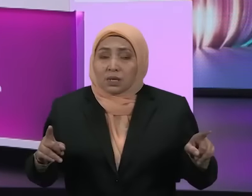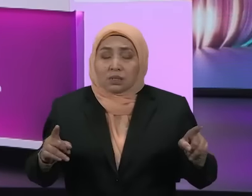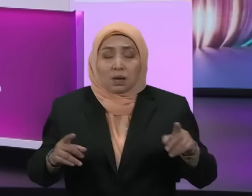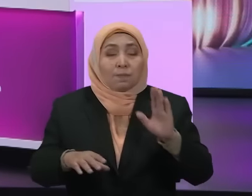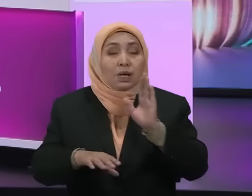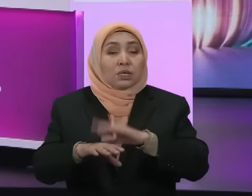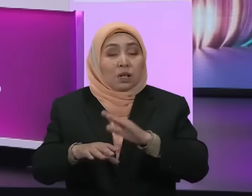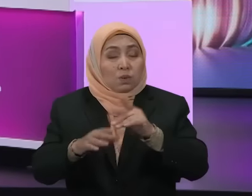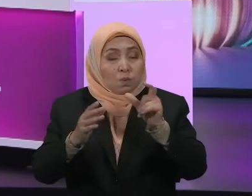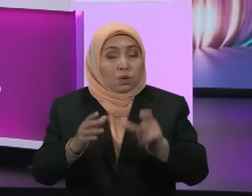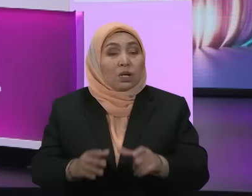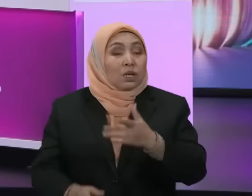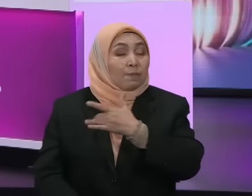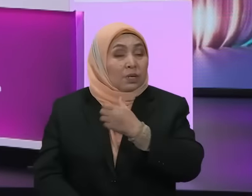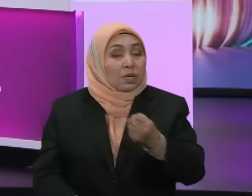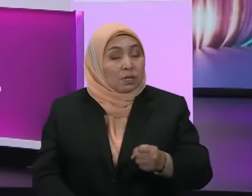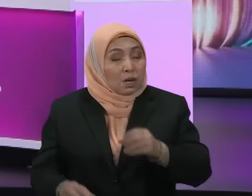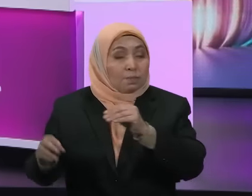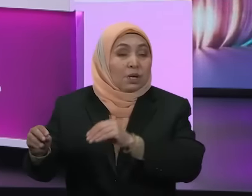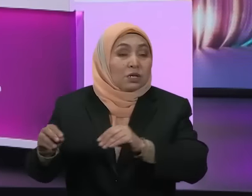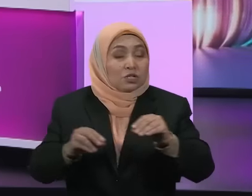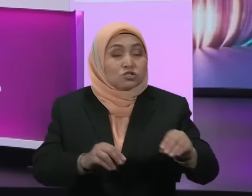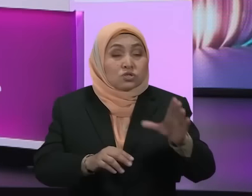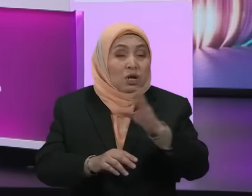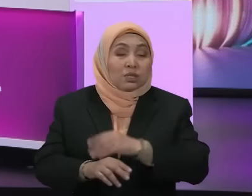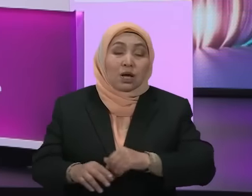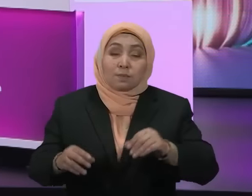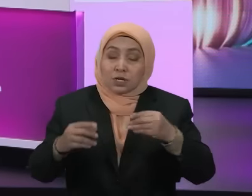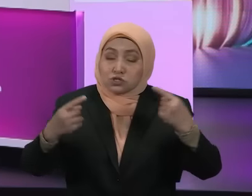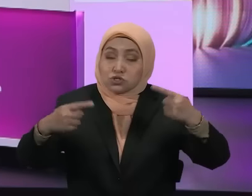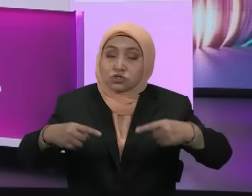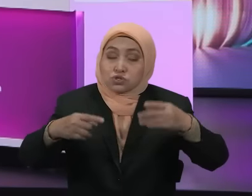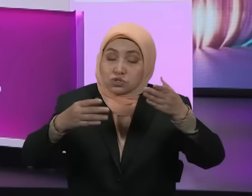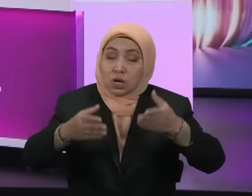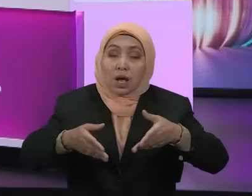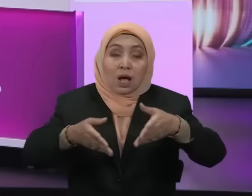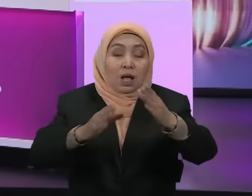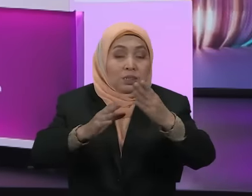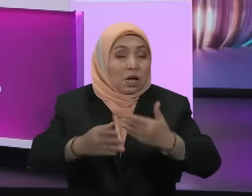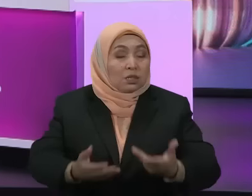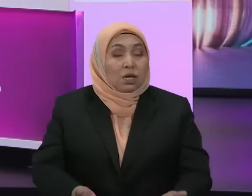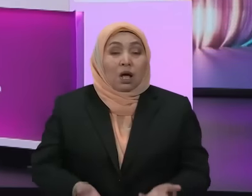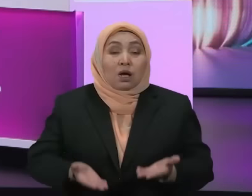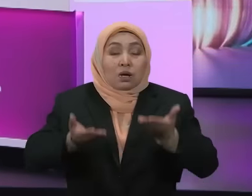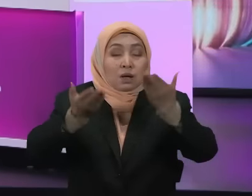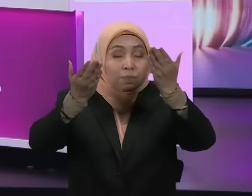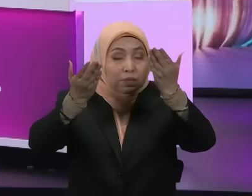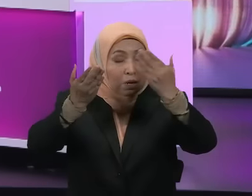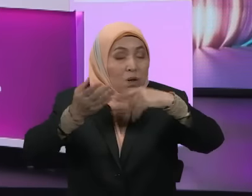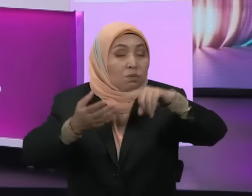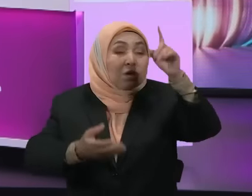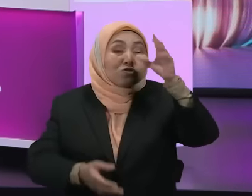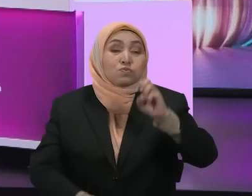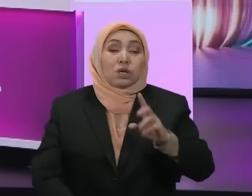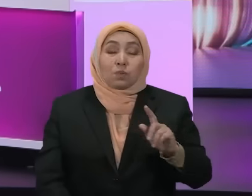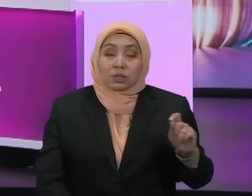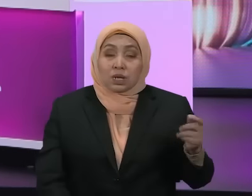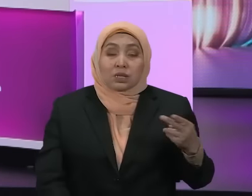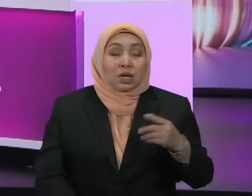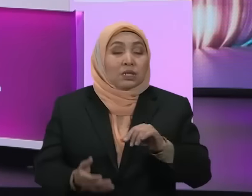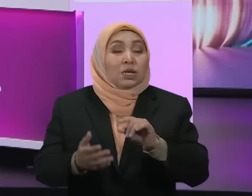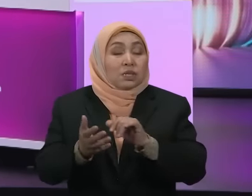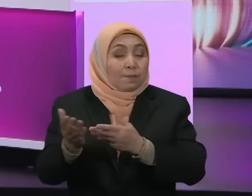digelar sebagai orang yang beriman, berhijrah dan berjihad. Dan diangkat martabatnya di sisi Allah Subhanahu Wa Taala. Dan